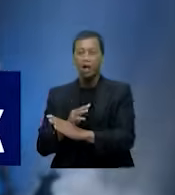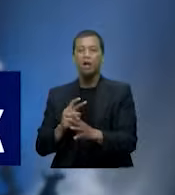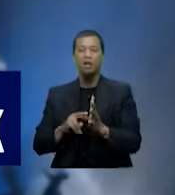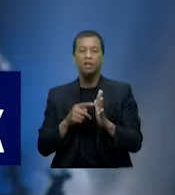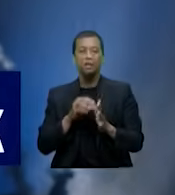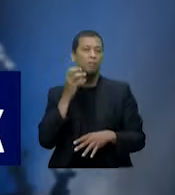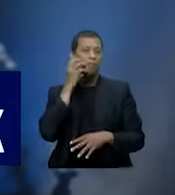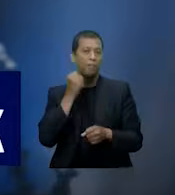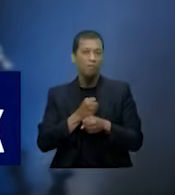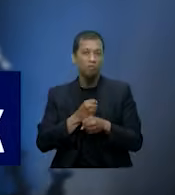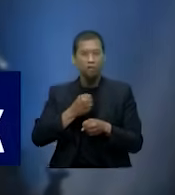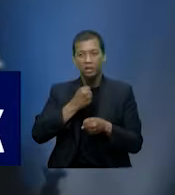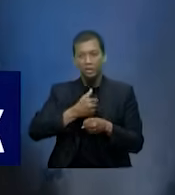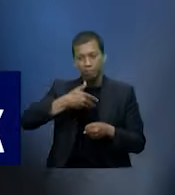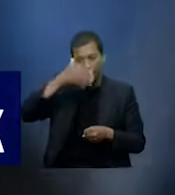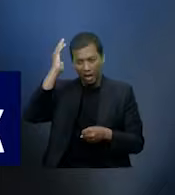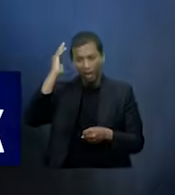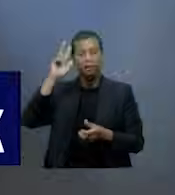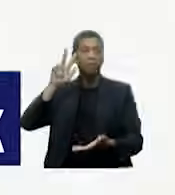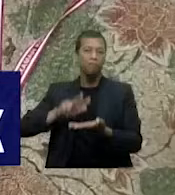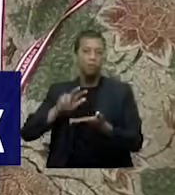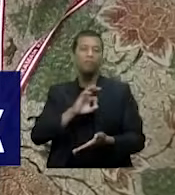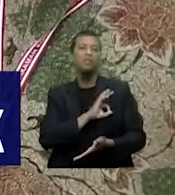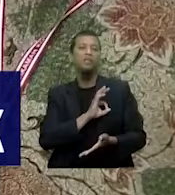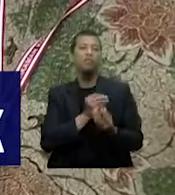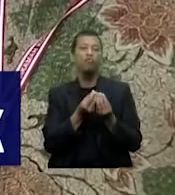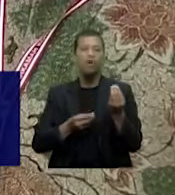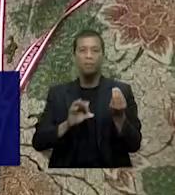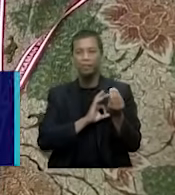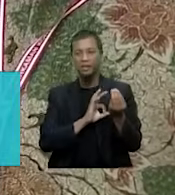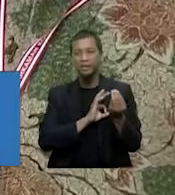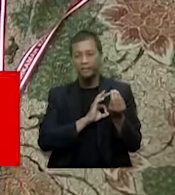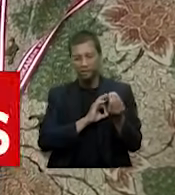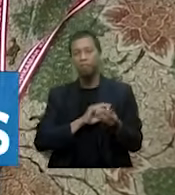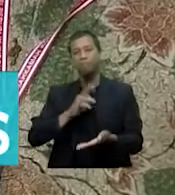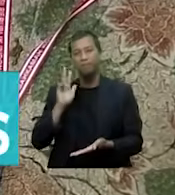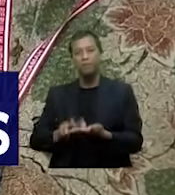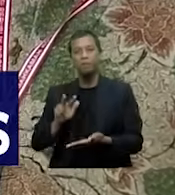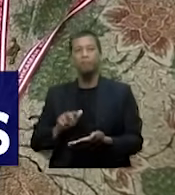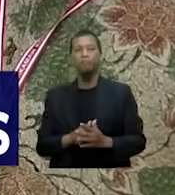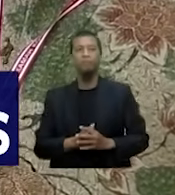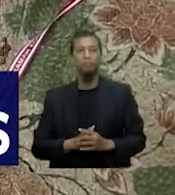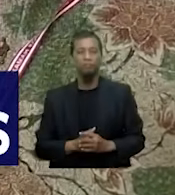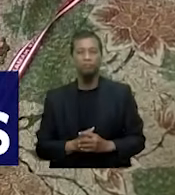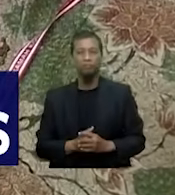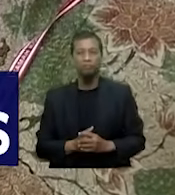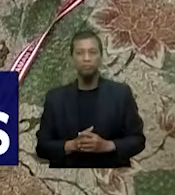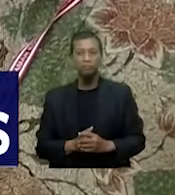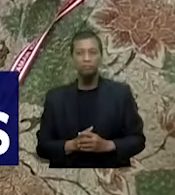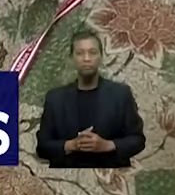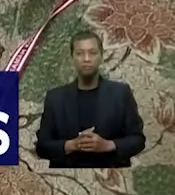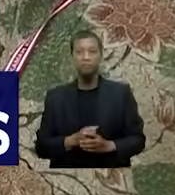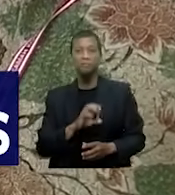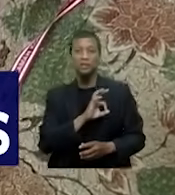pemenang Pilpres 2024 tidak berubah. Penetapan pasangan calon presiden dan wakil presiden